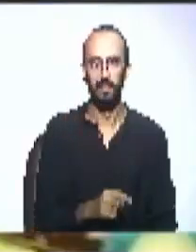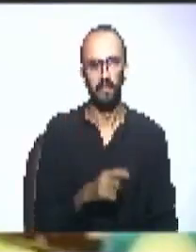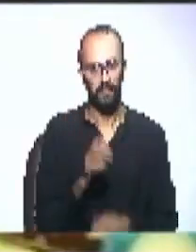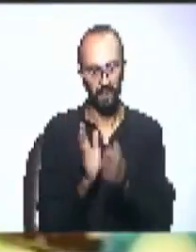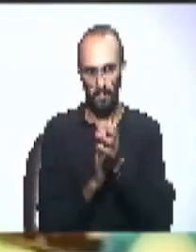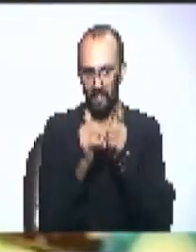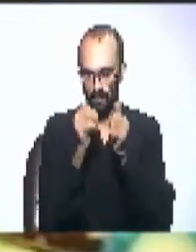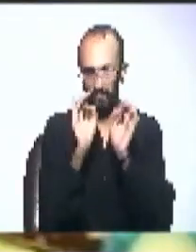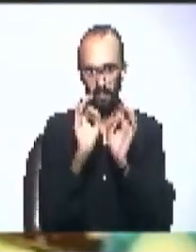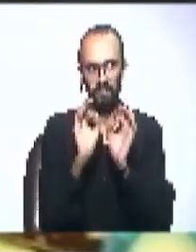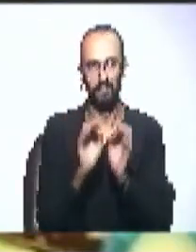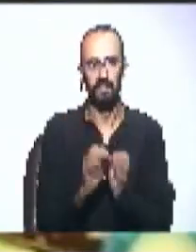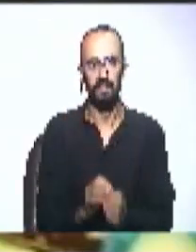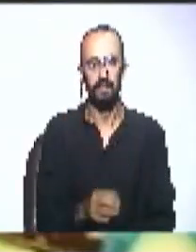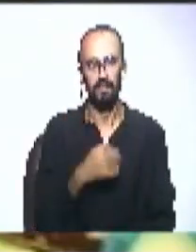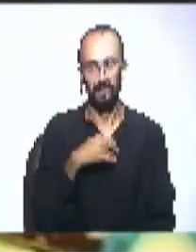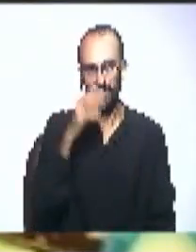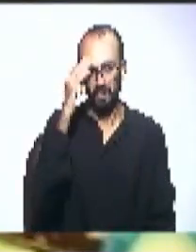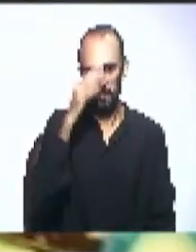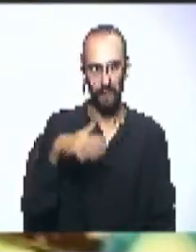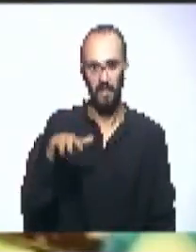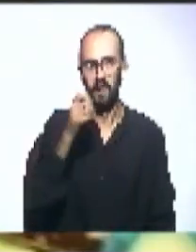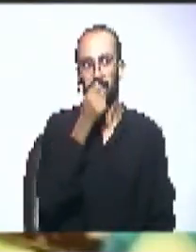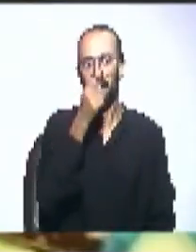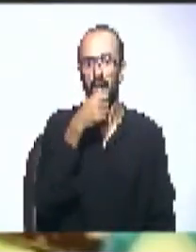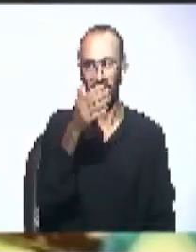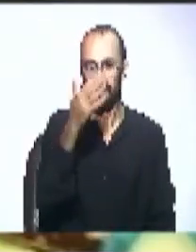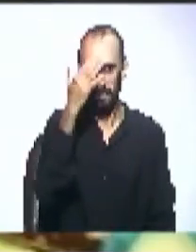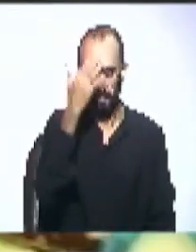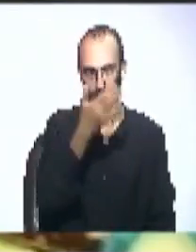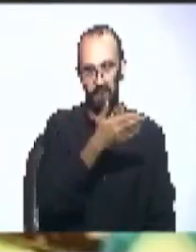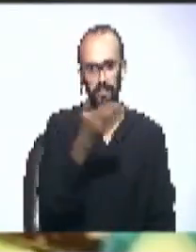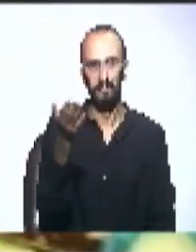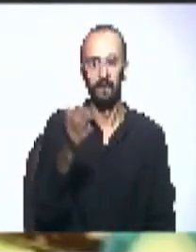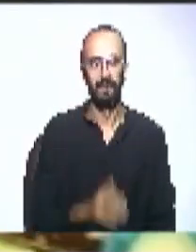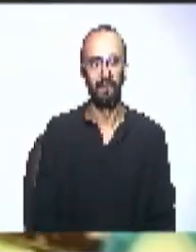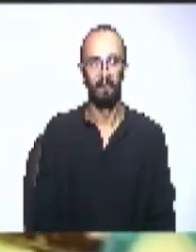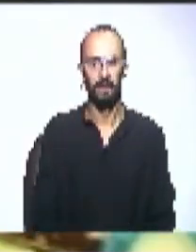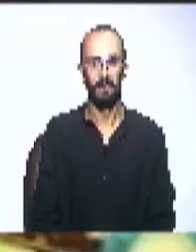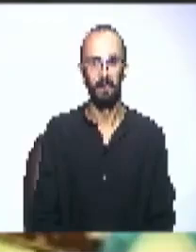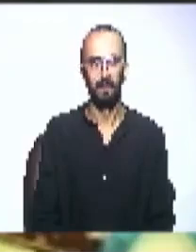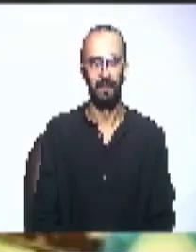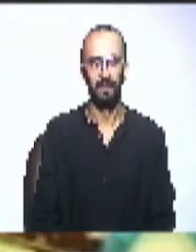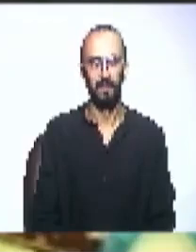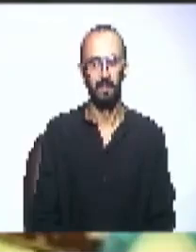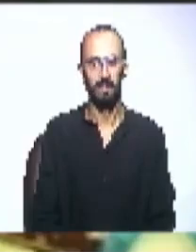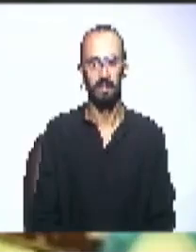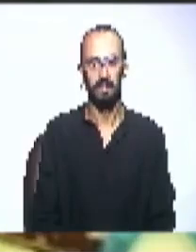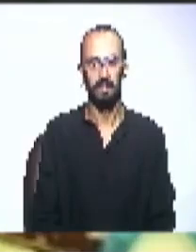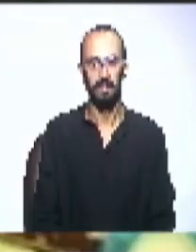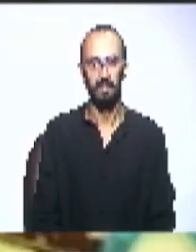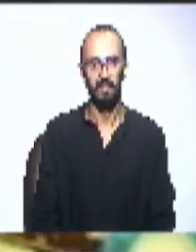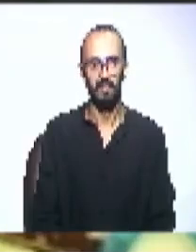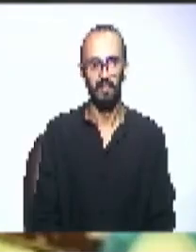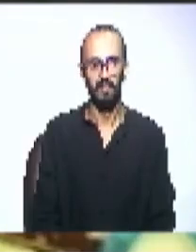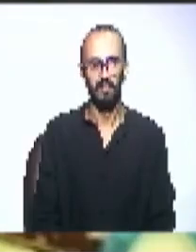عليك يا شيف تحياتنا وتحيات كل اهل المنيا لحضرتك تحياتي ليك يا فندم وبشكرك على متابعتك واهتمامك وتحت امرك يا فندم